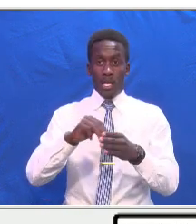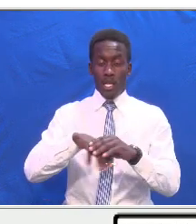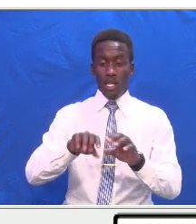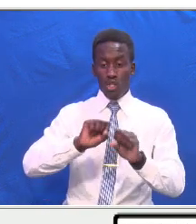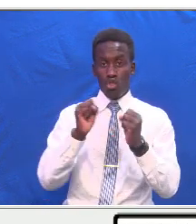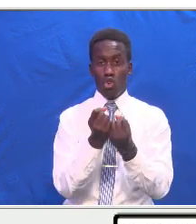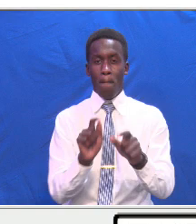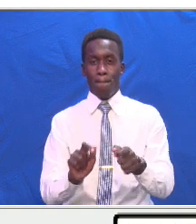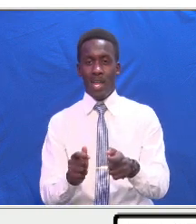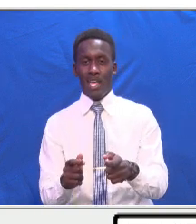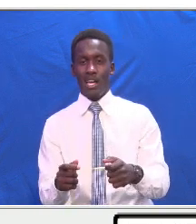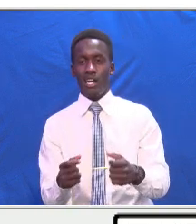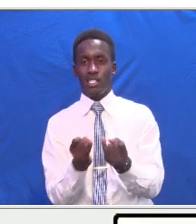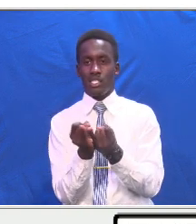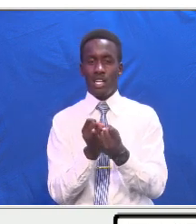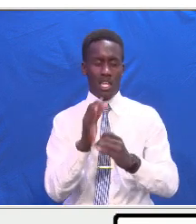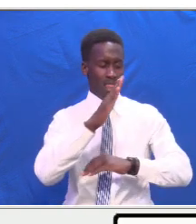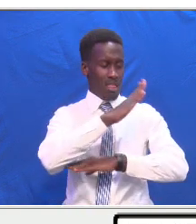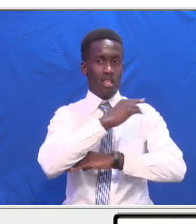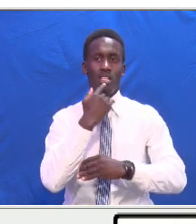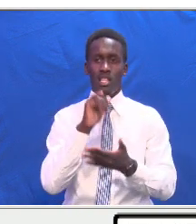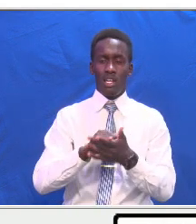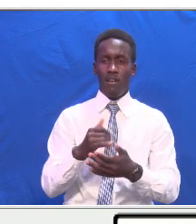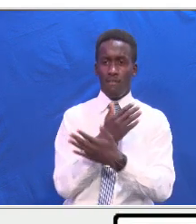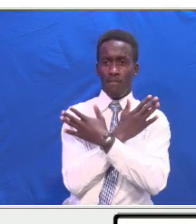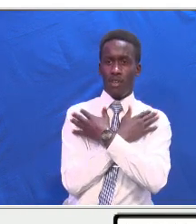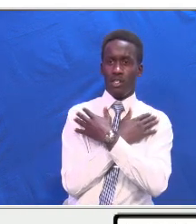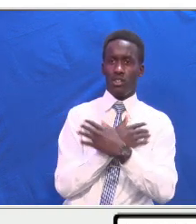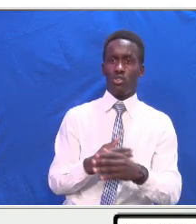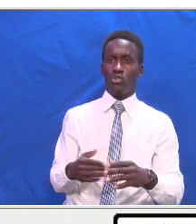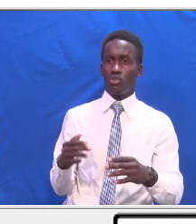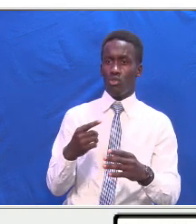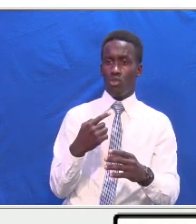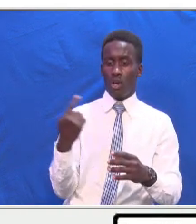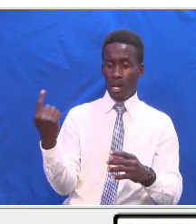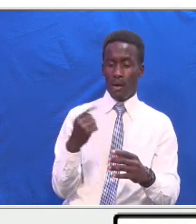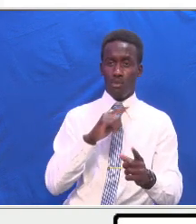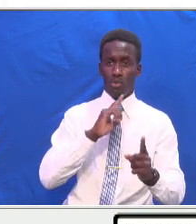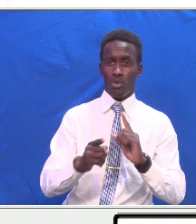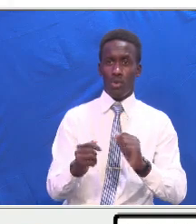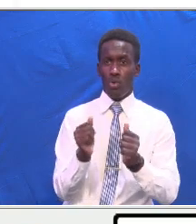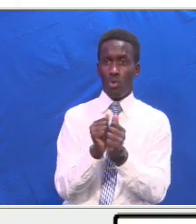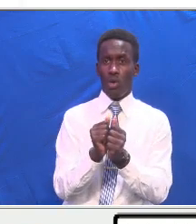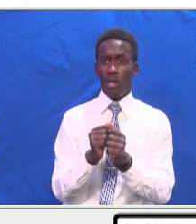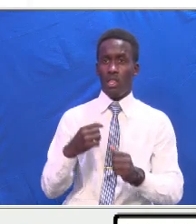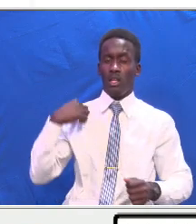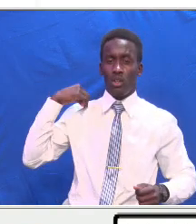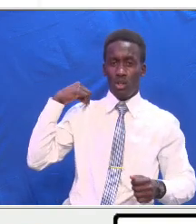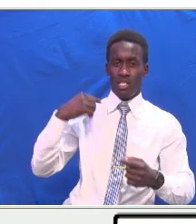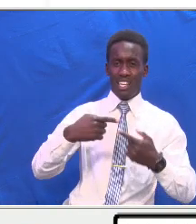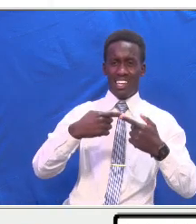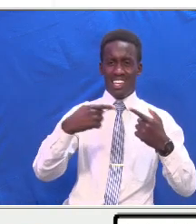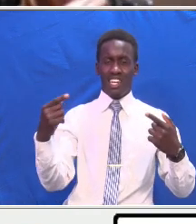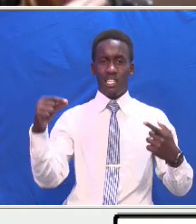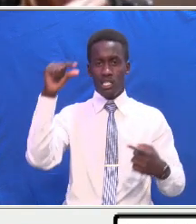jioni, mwanaharakati huyo aliwataka wafuasi wake kujitokeza kwenye mbio hizo wakiwa na mavazi yanayopinga utawala